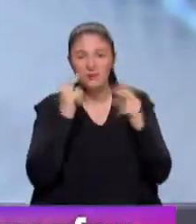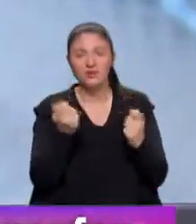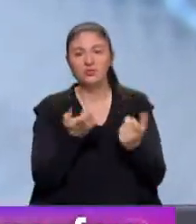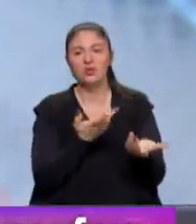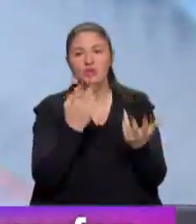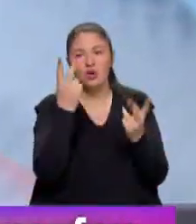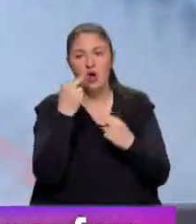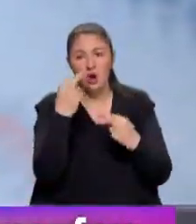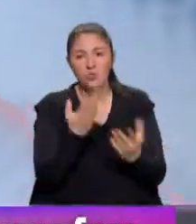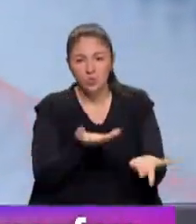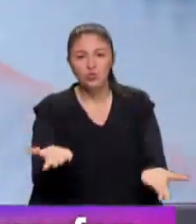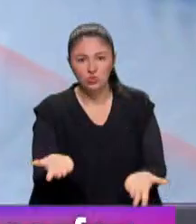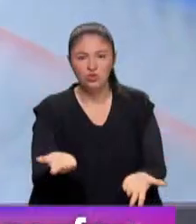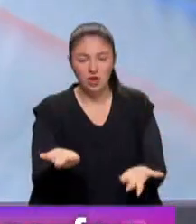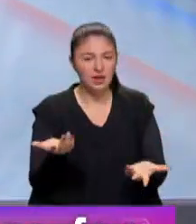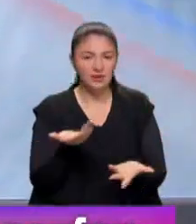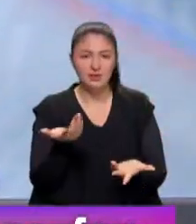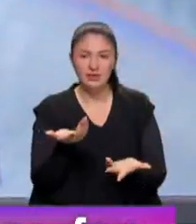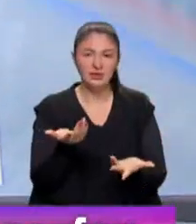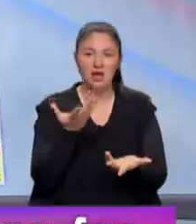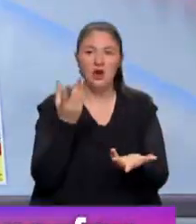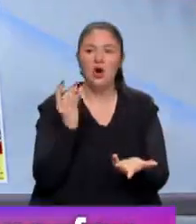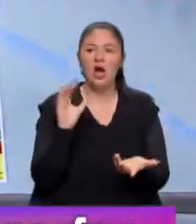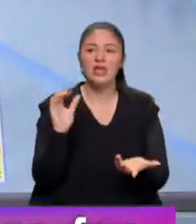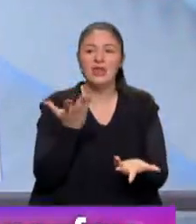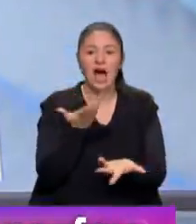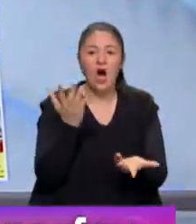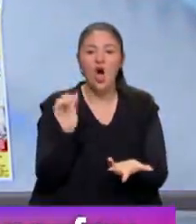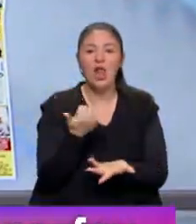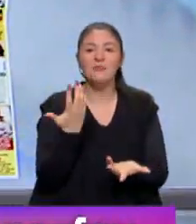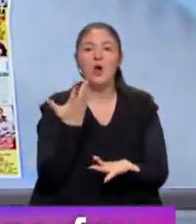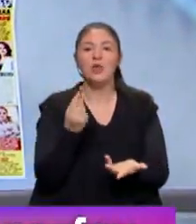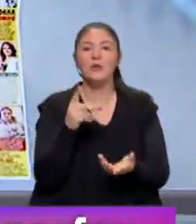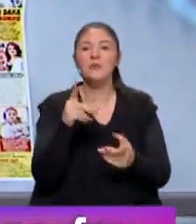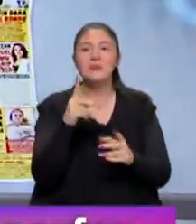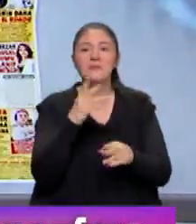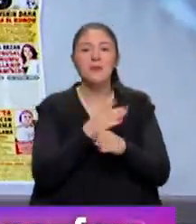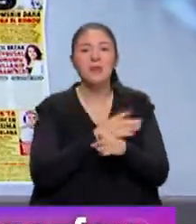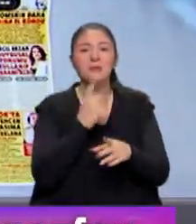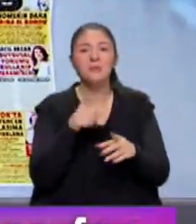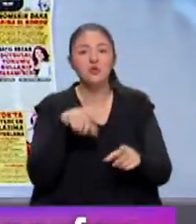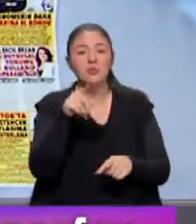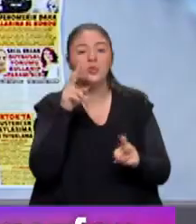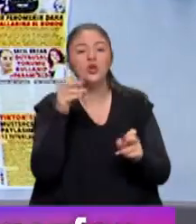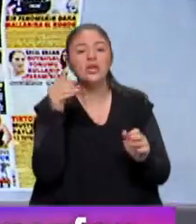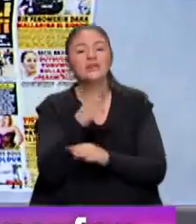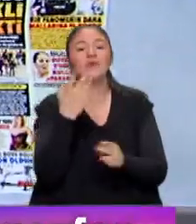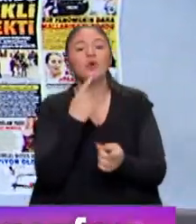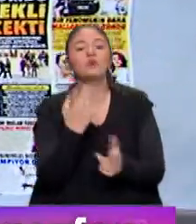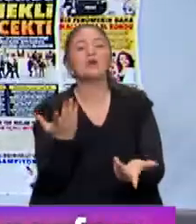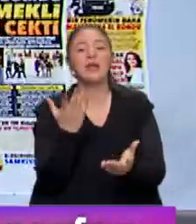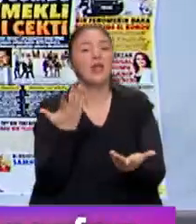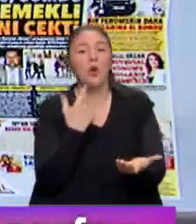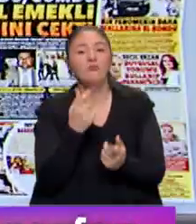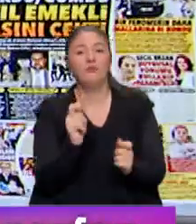çalışıyoruz. Gözyaşı da döküyoruz. Daha ne önemli ne olabilir? Bir memleketin gündemine bu konu girmeyecek, bu konu konuşulmayacaksa